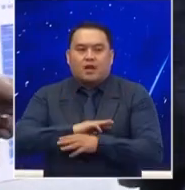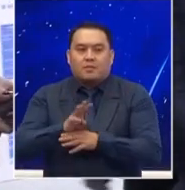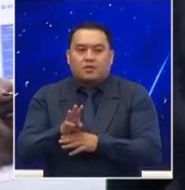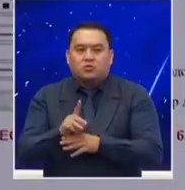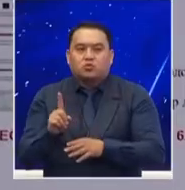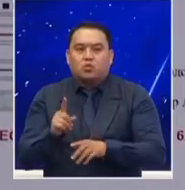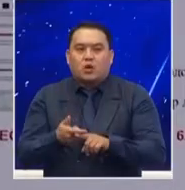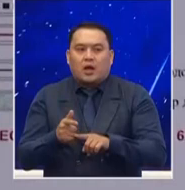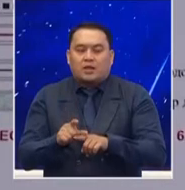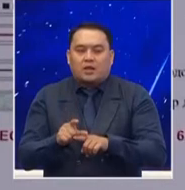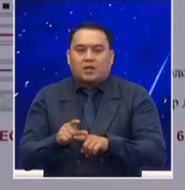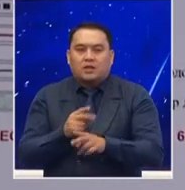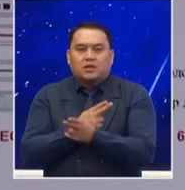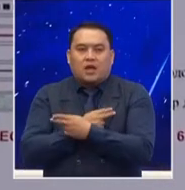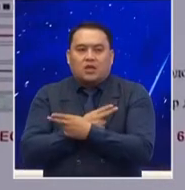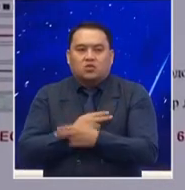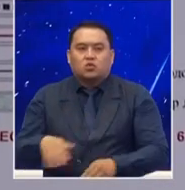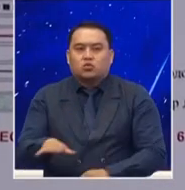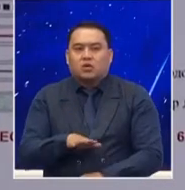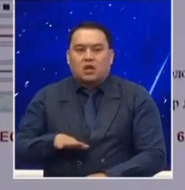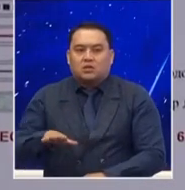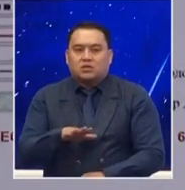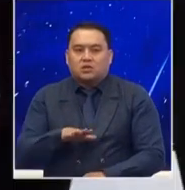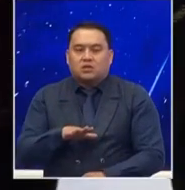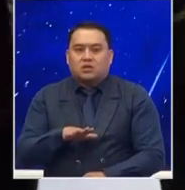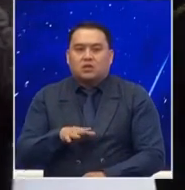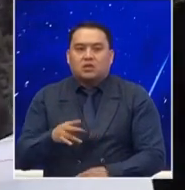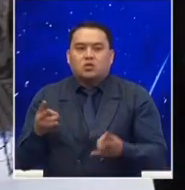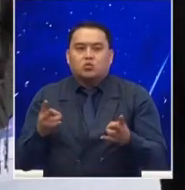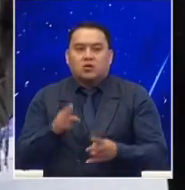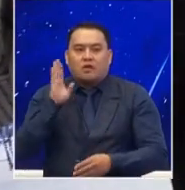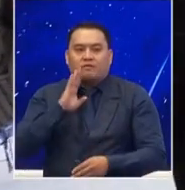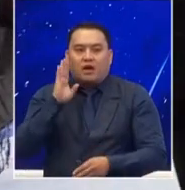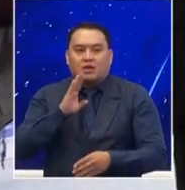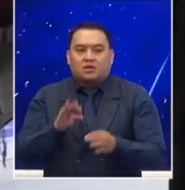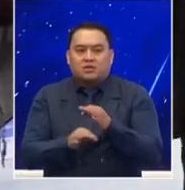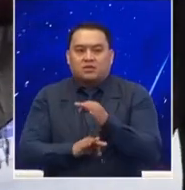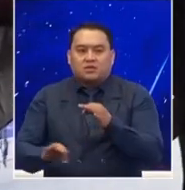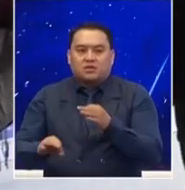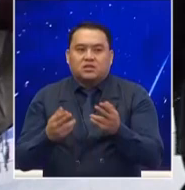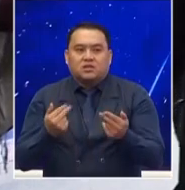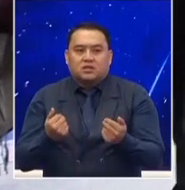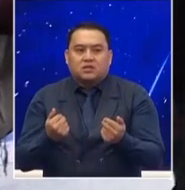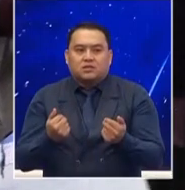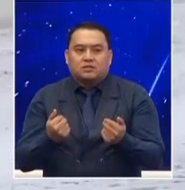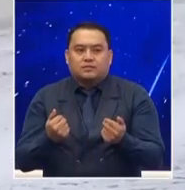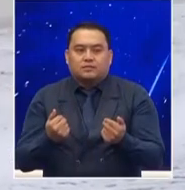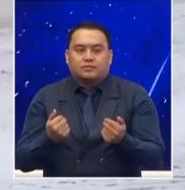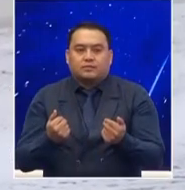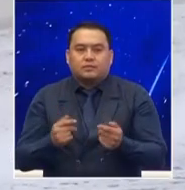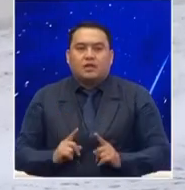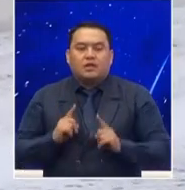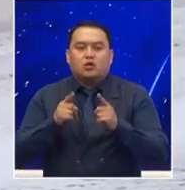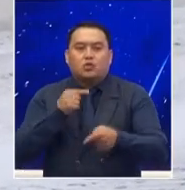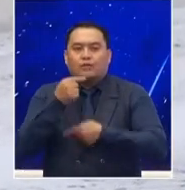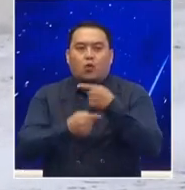такое? Это дачные участки. Там водоснабжение. Водоснабжение, сети? Да, инженерные сети. В наступающем